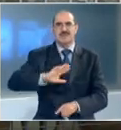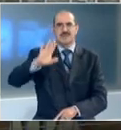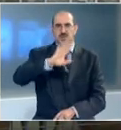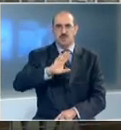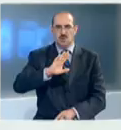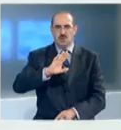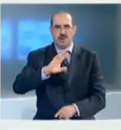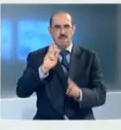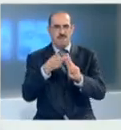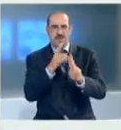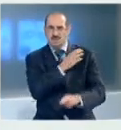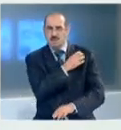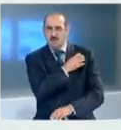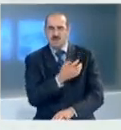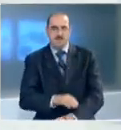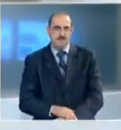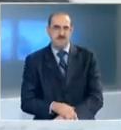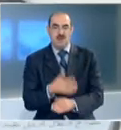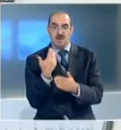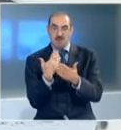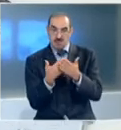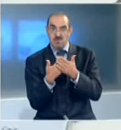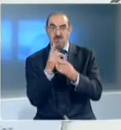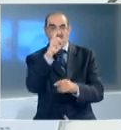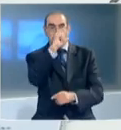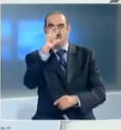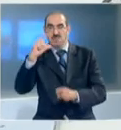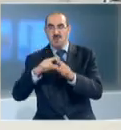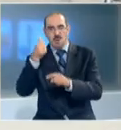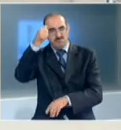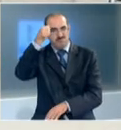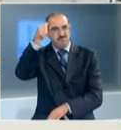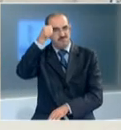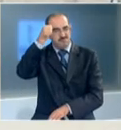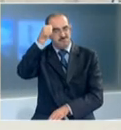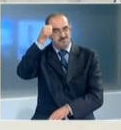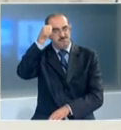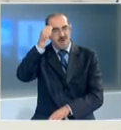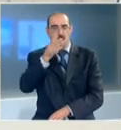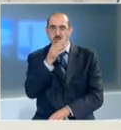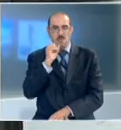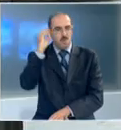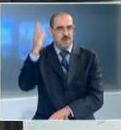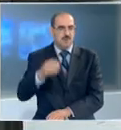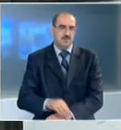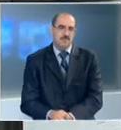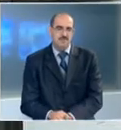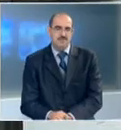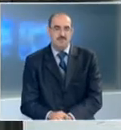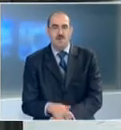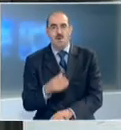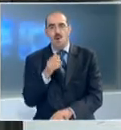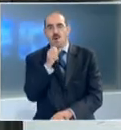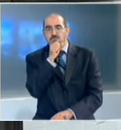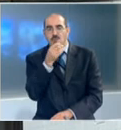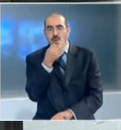الماء سيدي بلعباس. الشواهد المعروضة تبقى أثارها محفورة في ذاكرة تأبى النسيان. أنا بروحي قبضوني